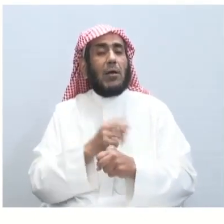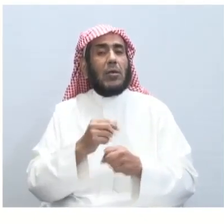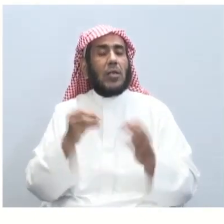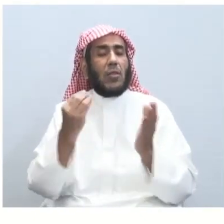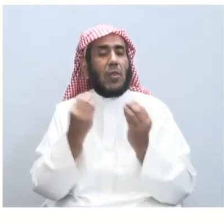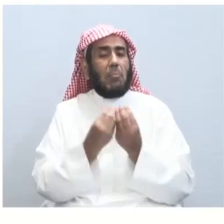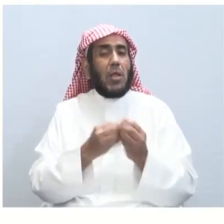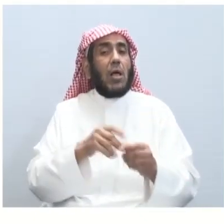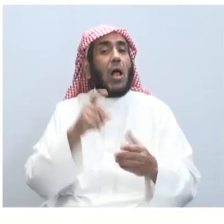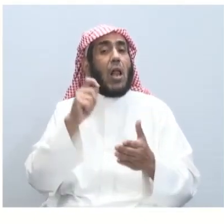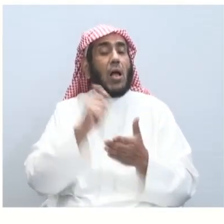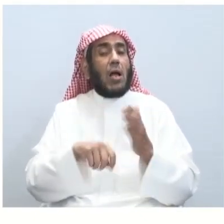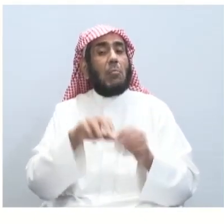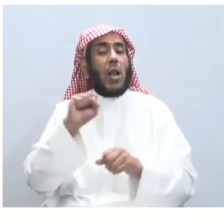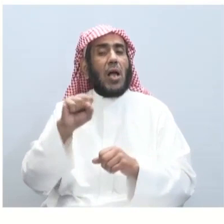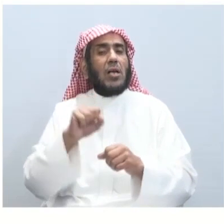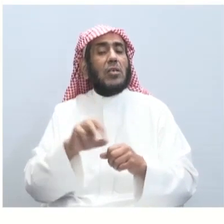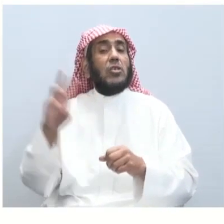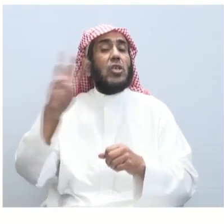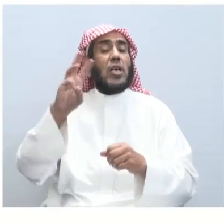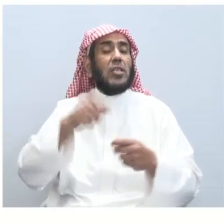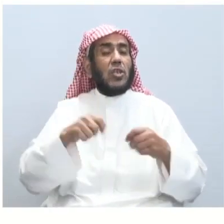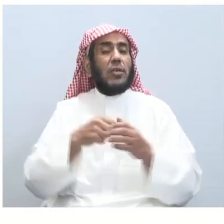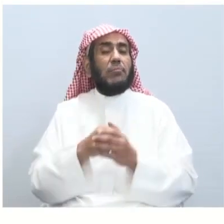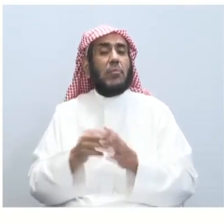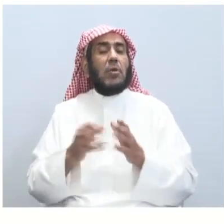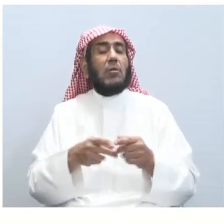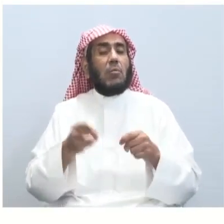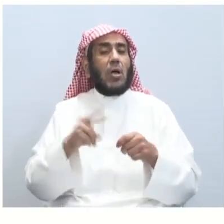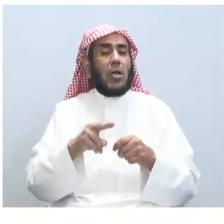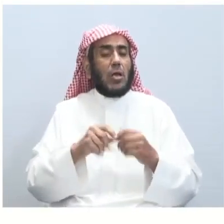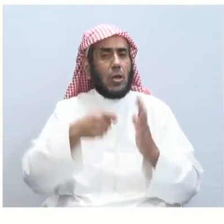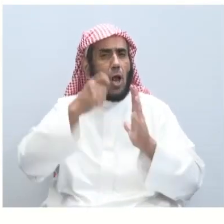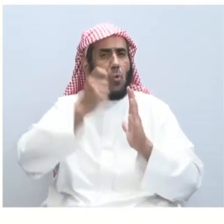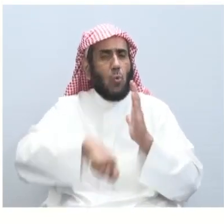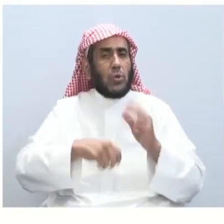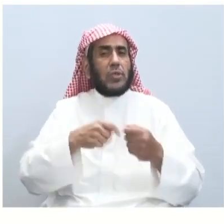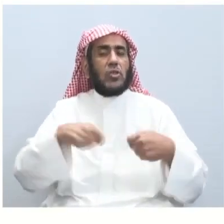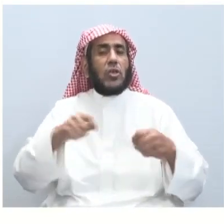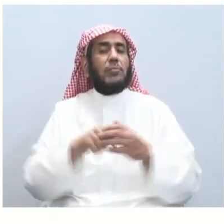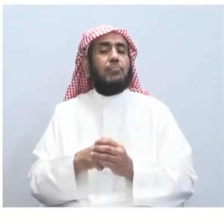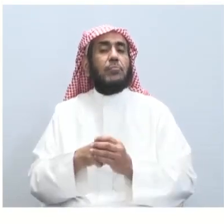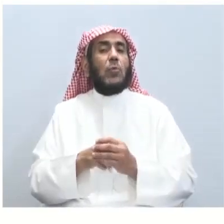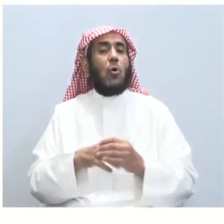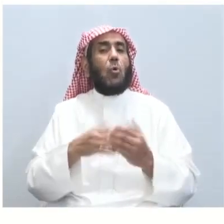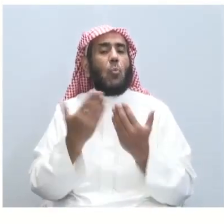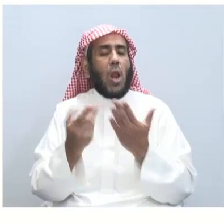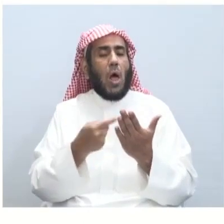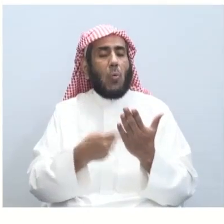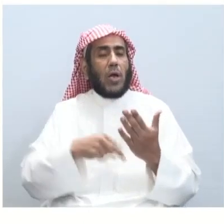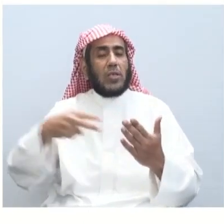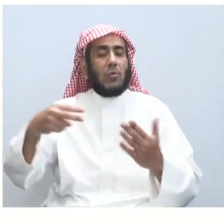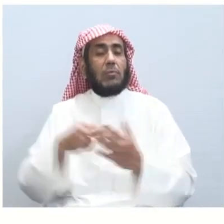يتضمن الاحكام الخاصه بشركه التجاريه ايضا عقود التجاريه والاوراق التجاريه